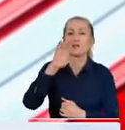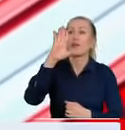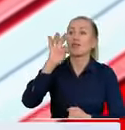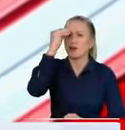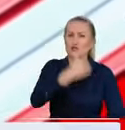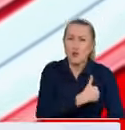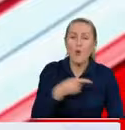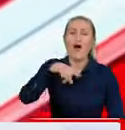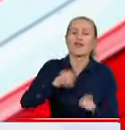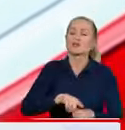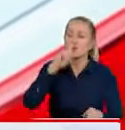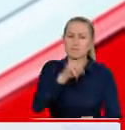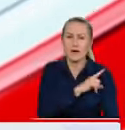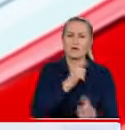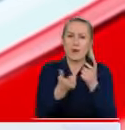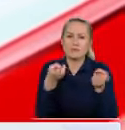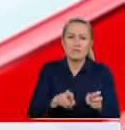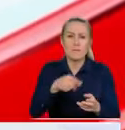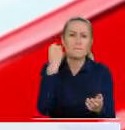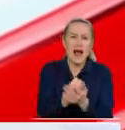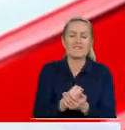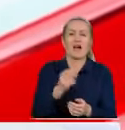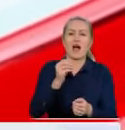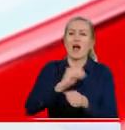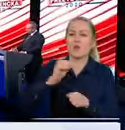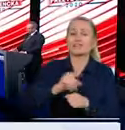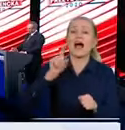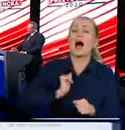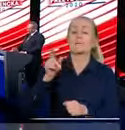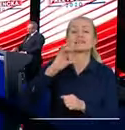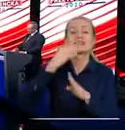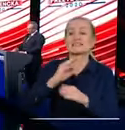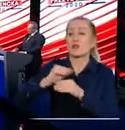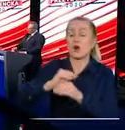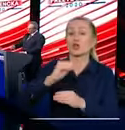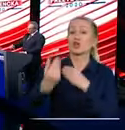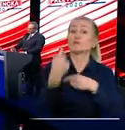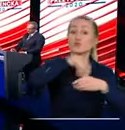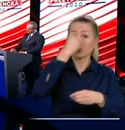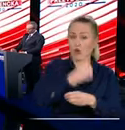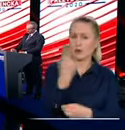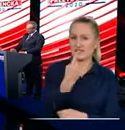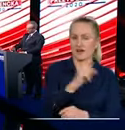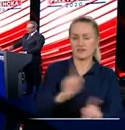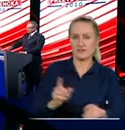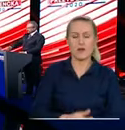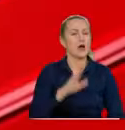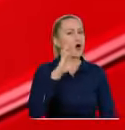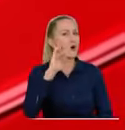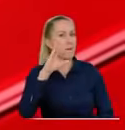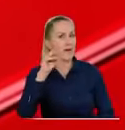uszczelnienie prawa oświatowego, żeby żadni seks-edukatorzy nie wchodzili do szkół z zewnątrz. Czas minął. Bardzo dziękuję. Robert Biedroń teraz